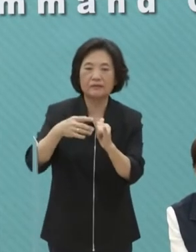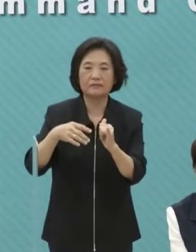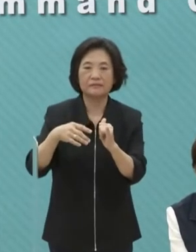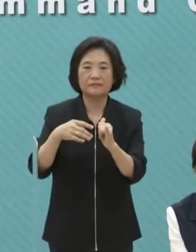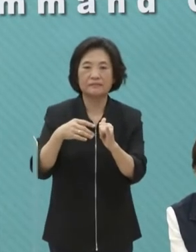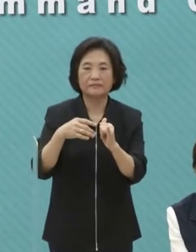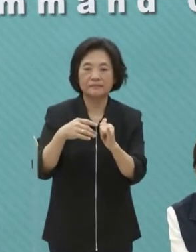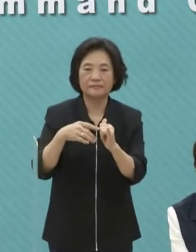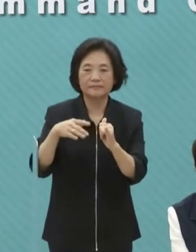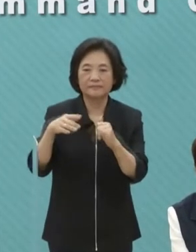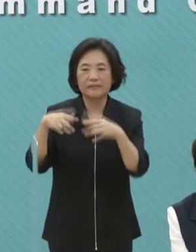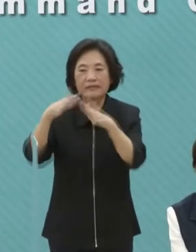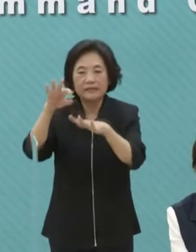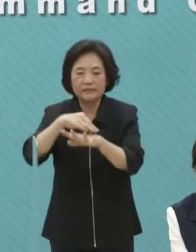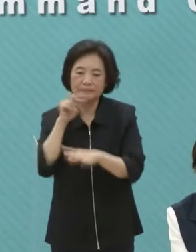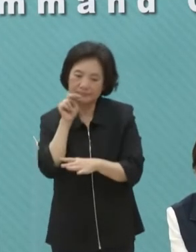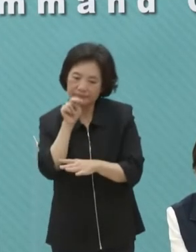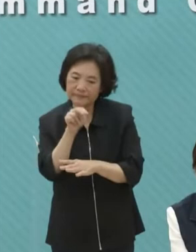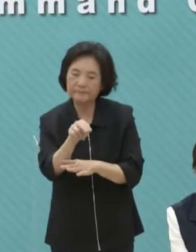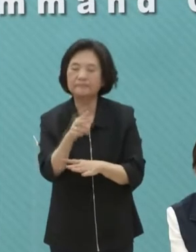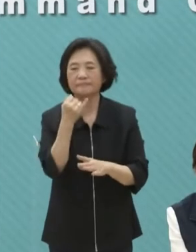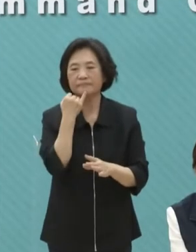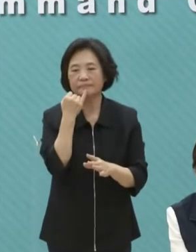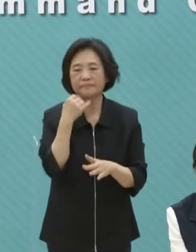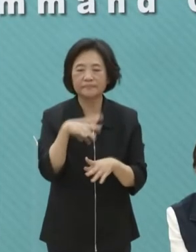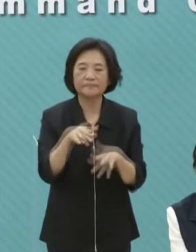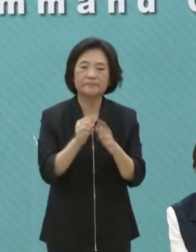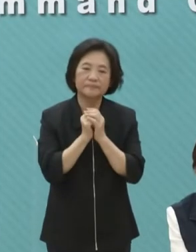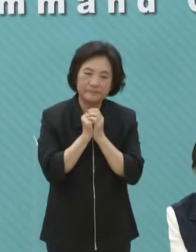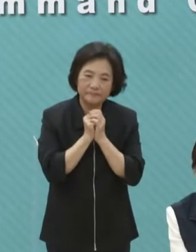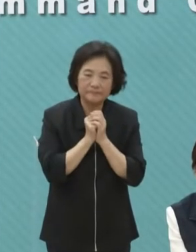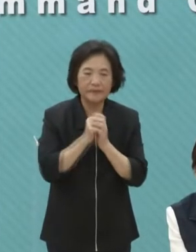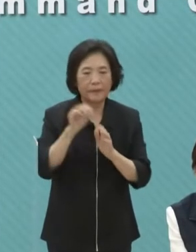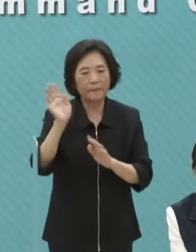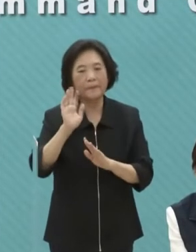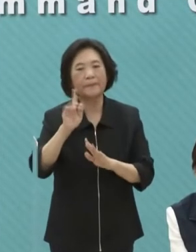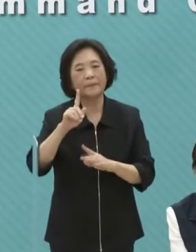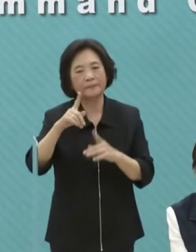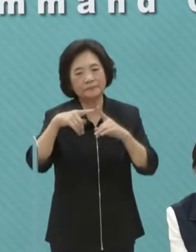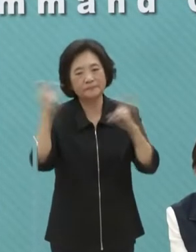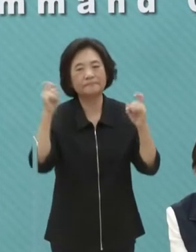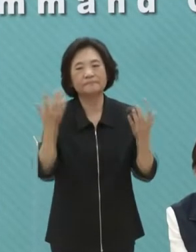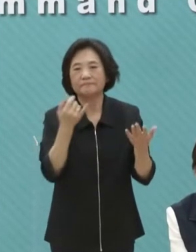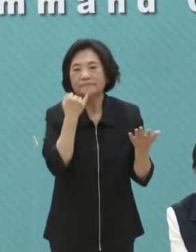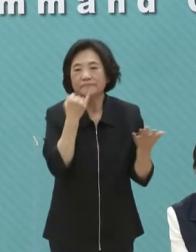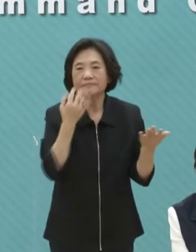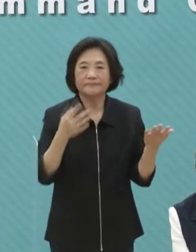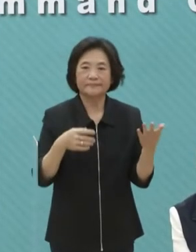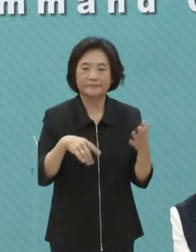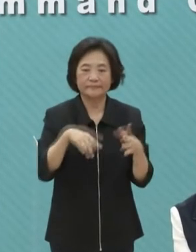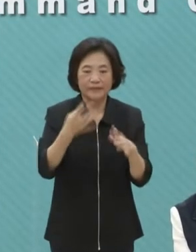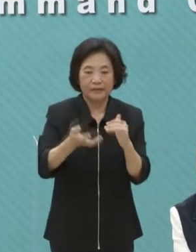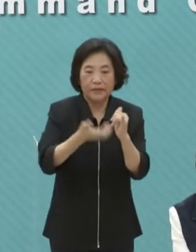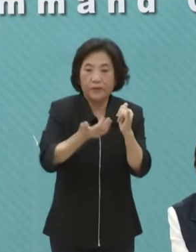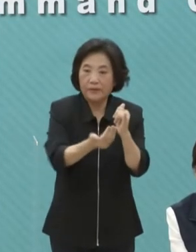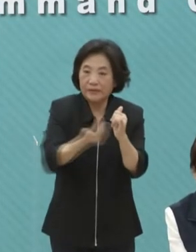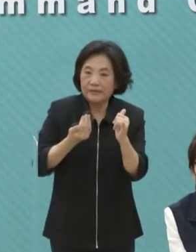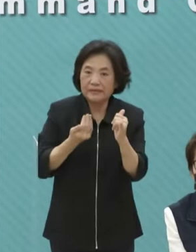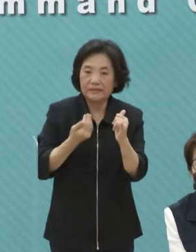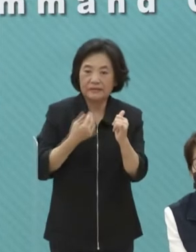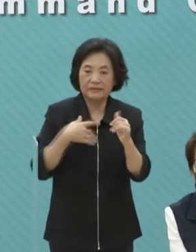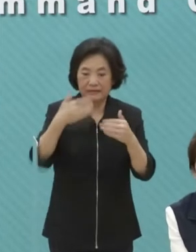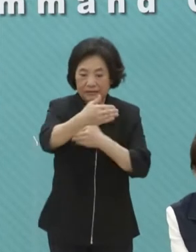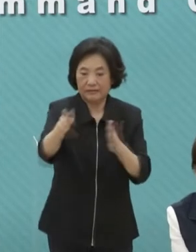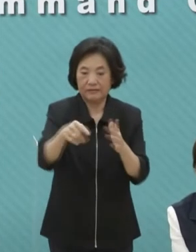后他的家人也可以在旁边做一个简单的告别。那最后是我们在火化前，在我们的火化大